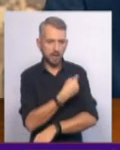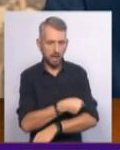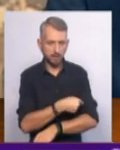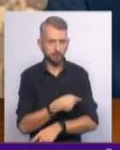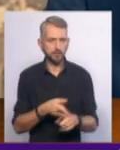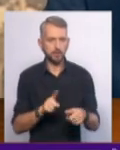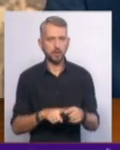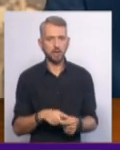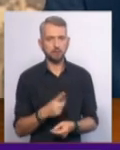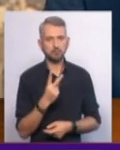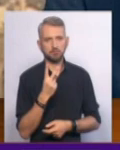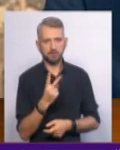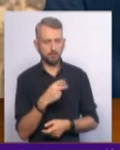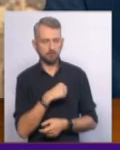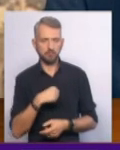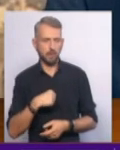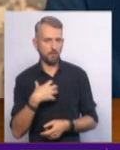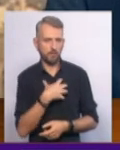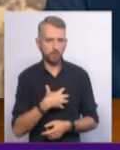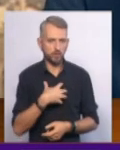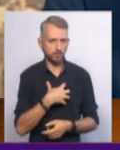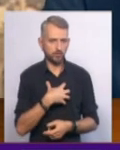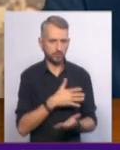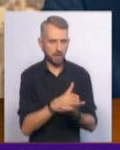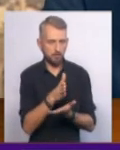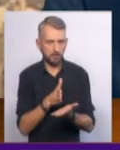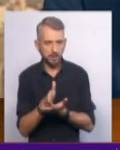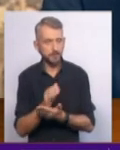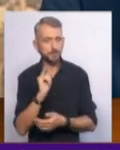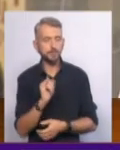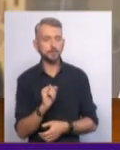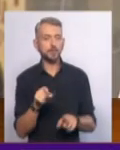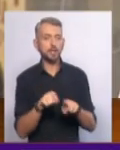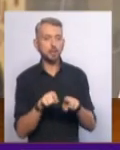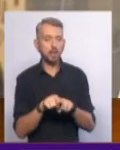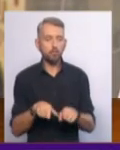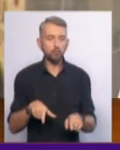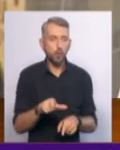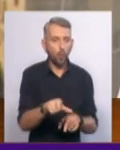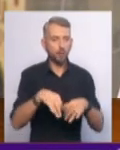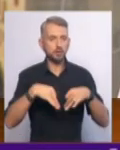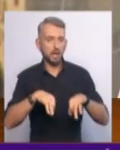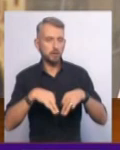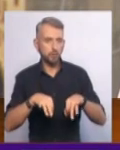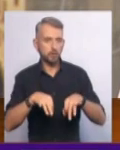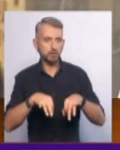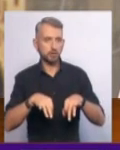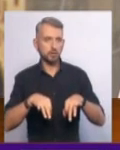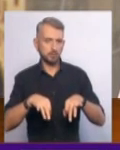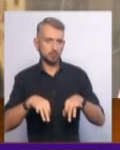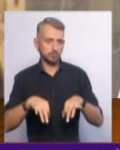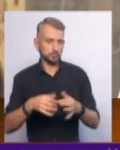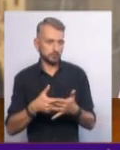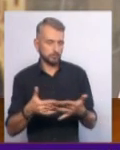Це два найважливіші складові. І так само дороги, транспорт, транспортна